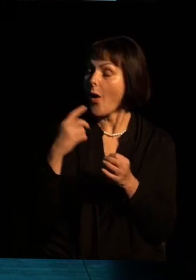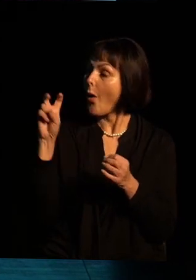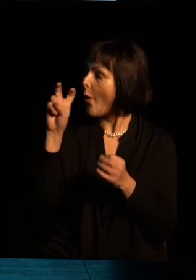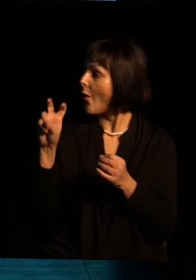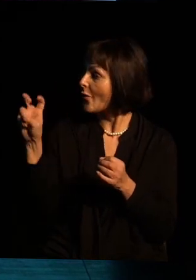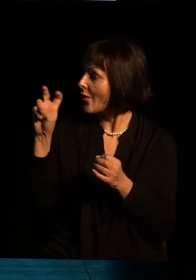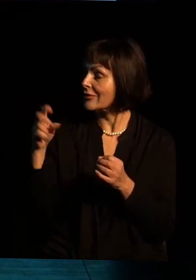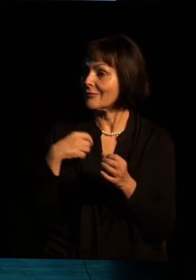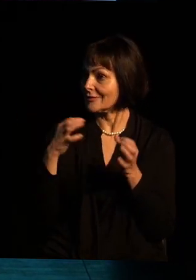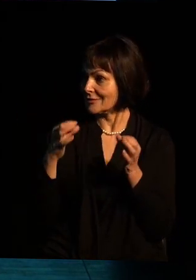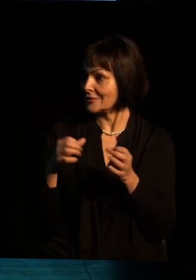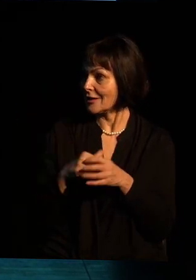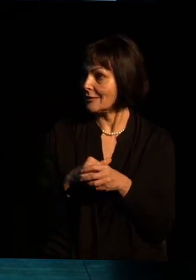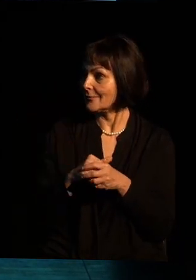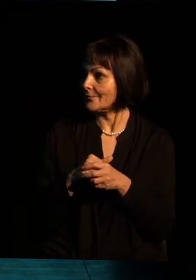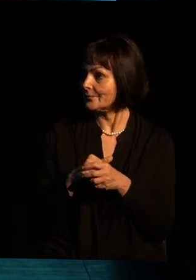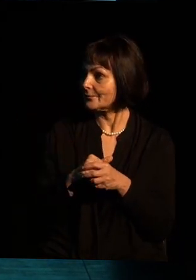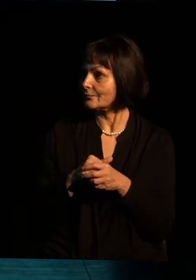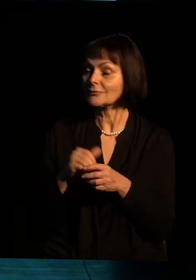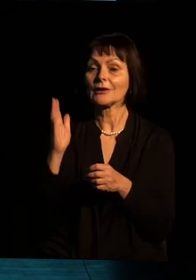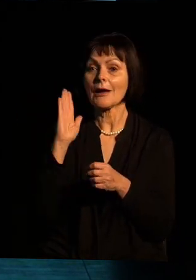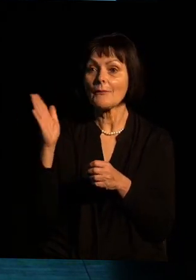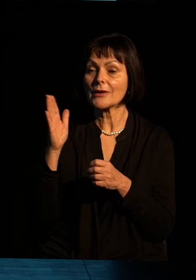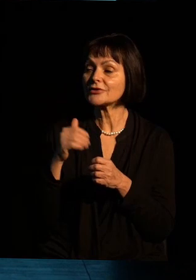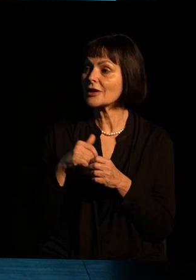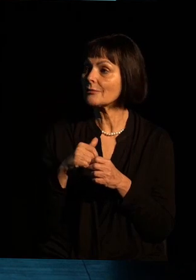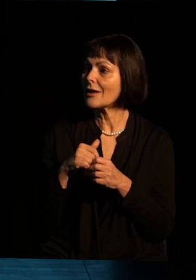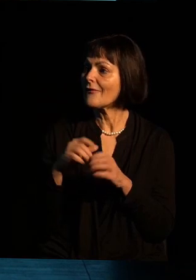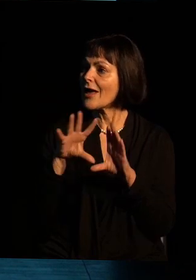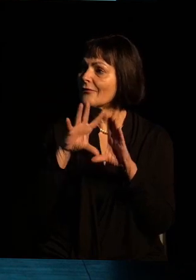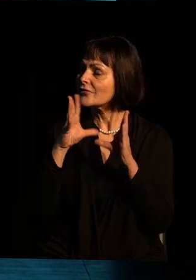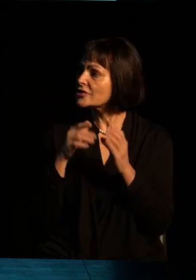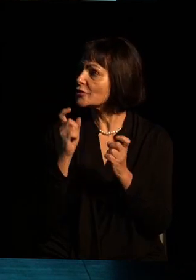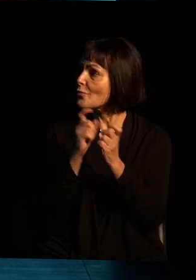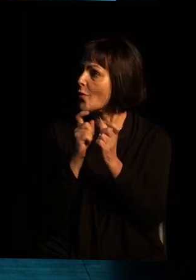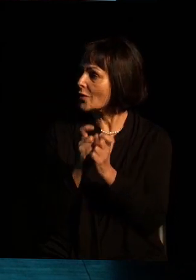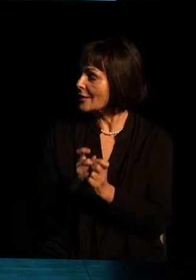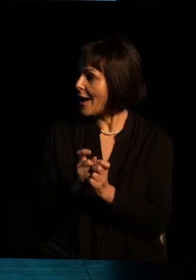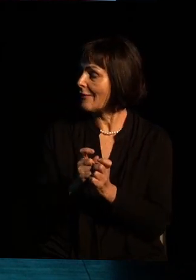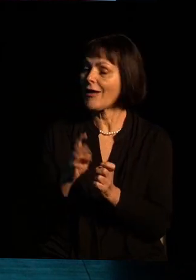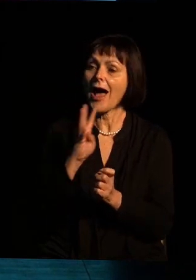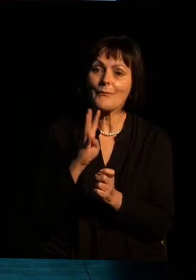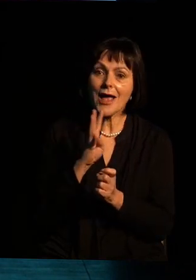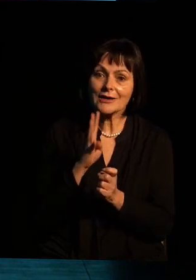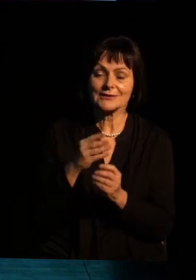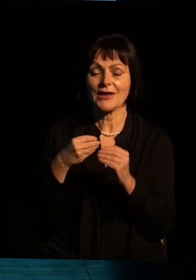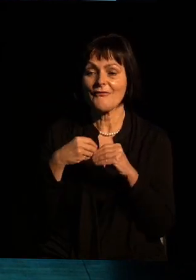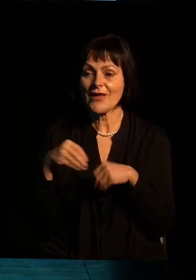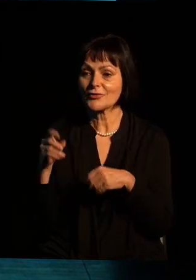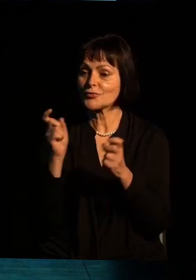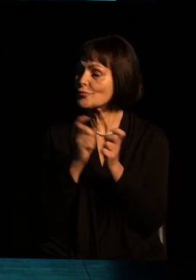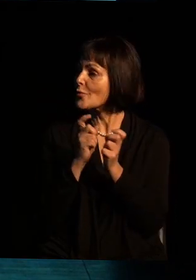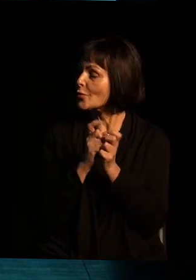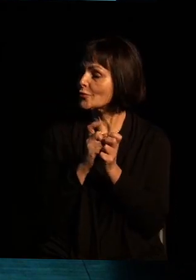podczas dzisiejszej prelekcji, bo będziemy tutaj we wszystkich punktach wskazanych na Amerykach, w większości punktów